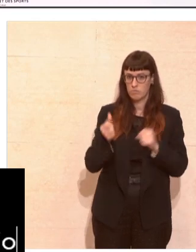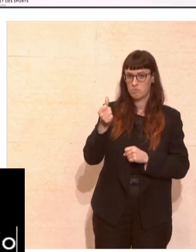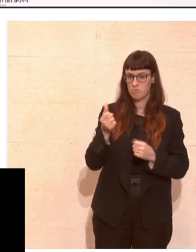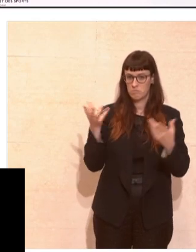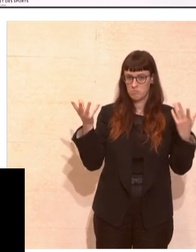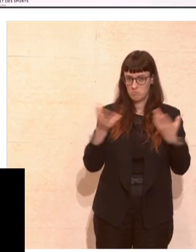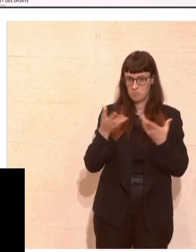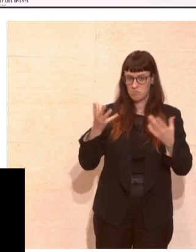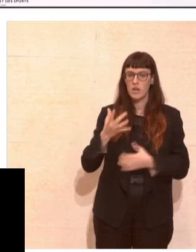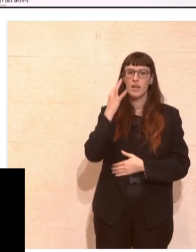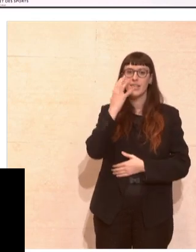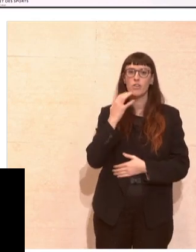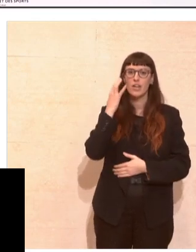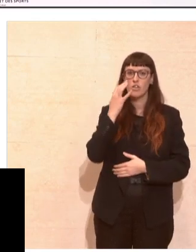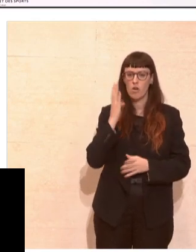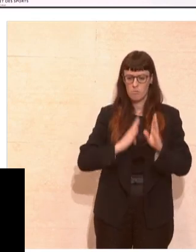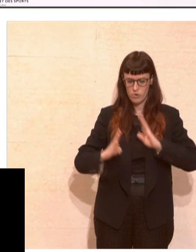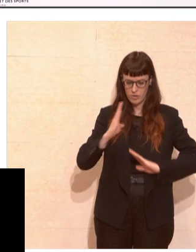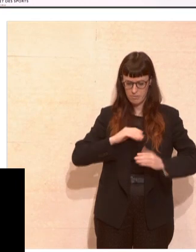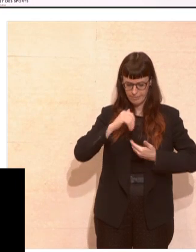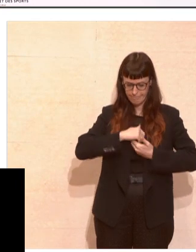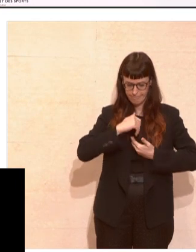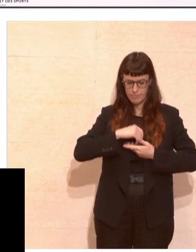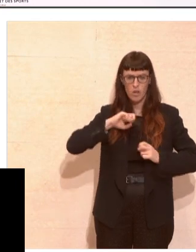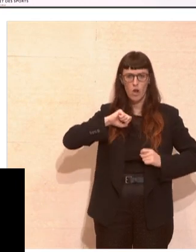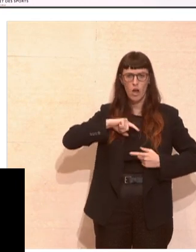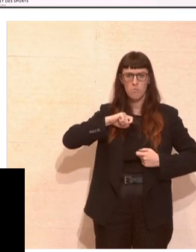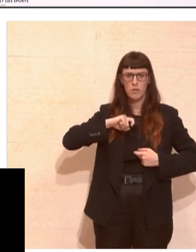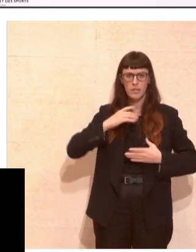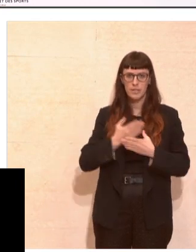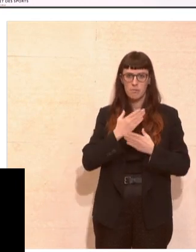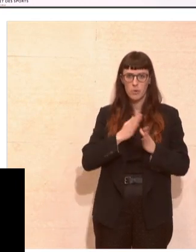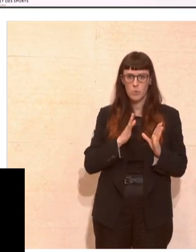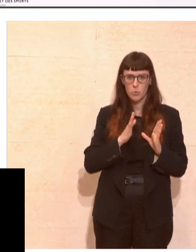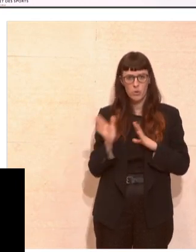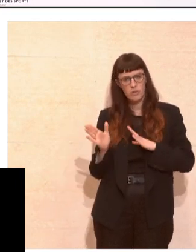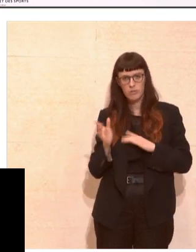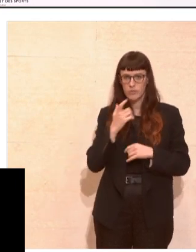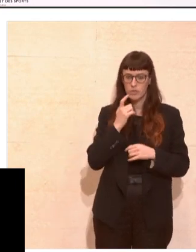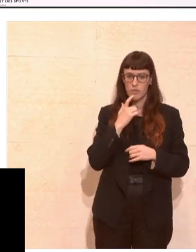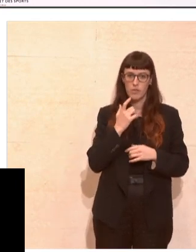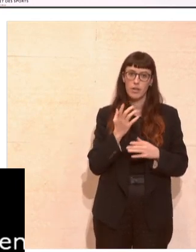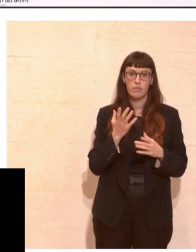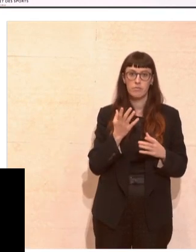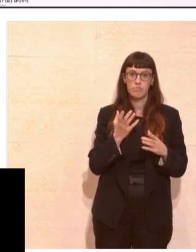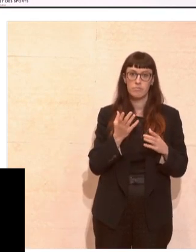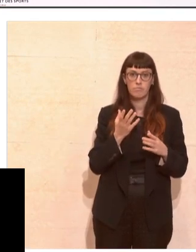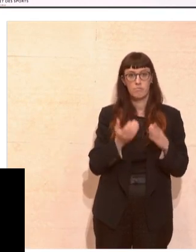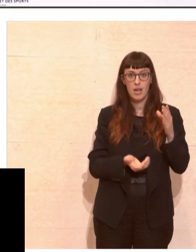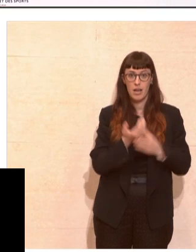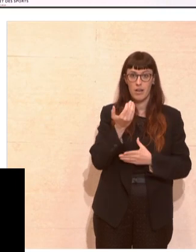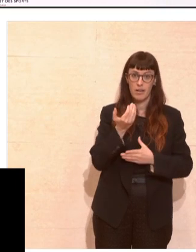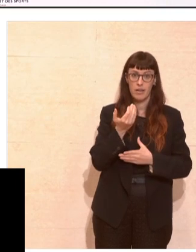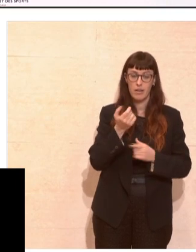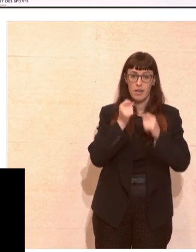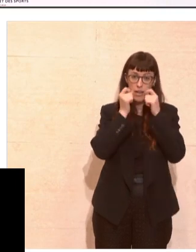décaler. Ce n'est pas de leur faute, c'est naturel, c'est hormonal. Ils ont tendance à se décaler et de devenir des couches-tard, lève-tard. Et du coup,